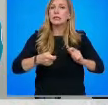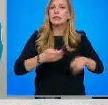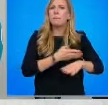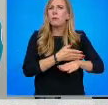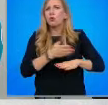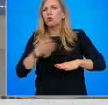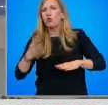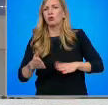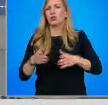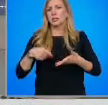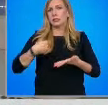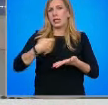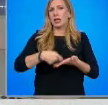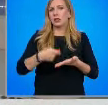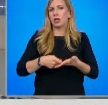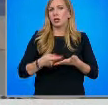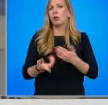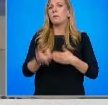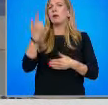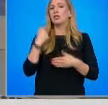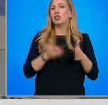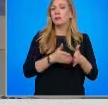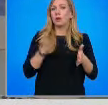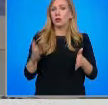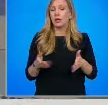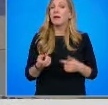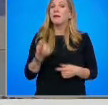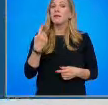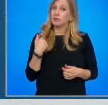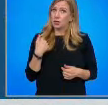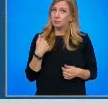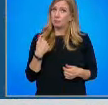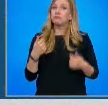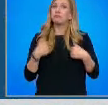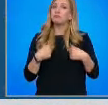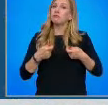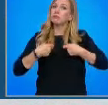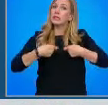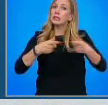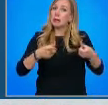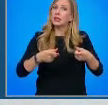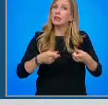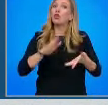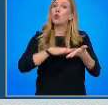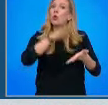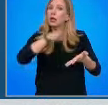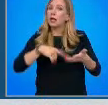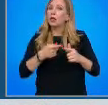от предходни периоди. Вчерашния ден сутринта изпратих одита отново. Това е доклада от